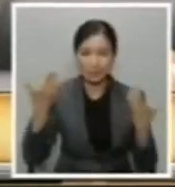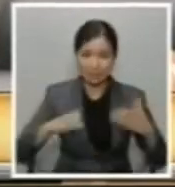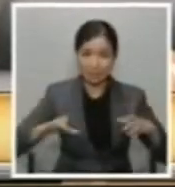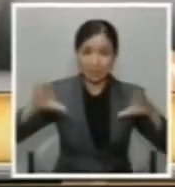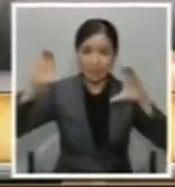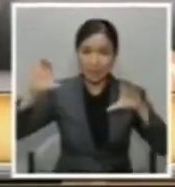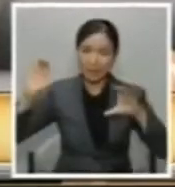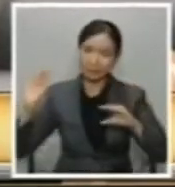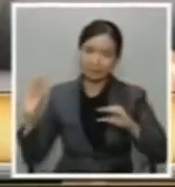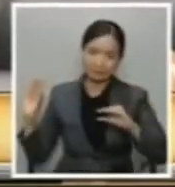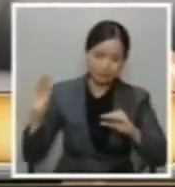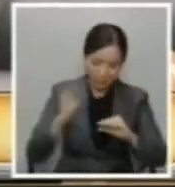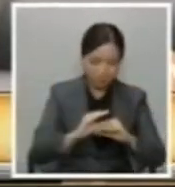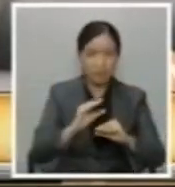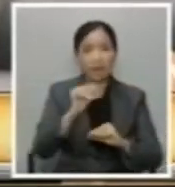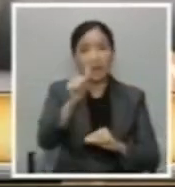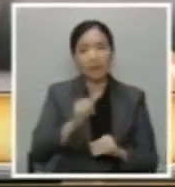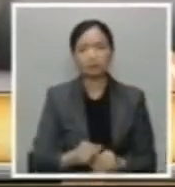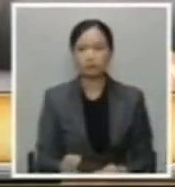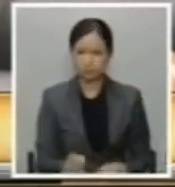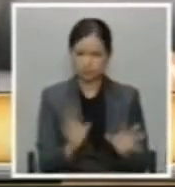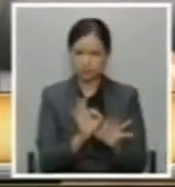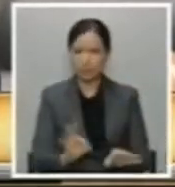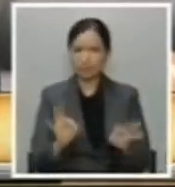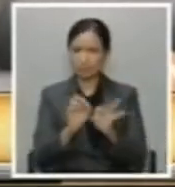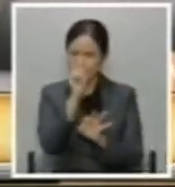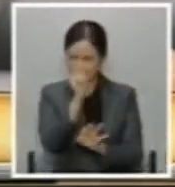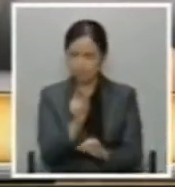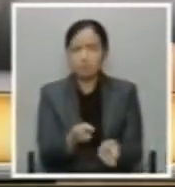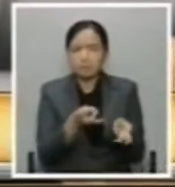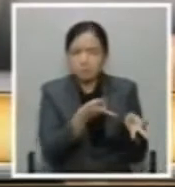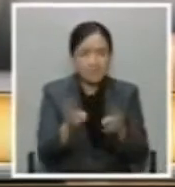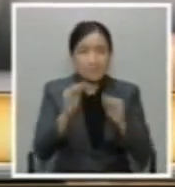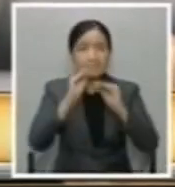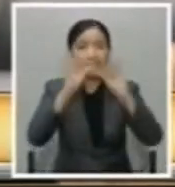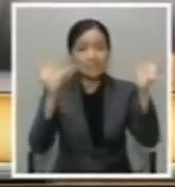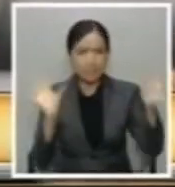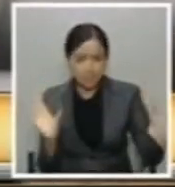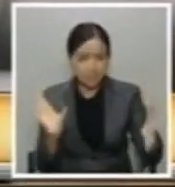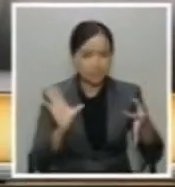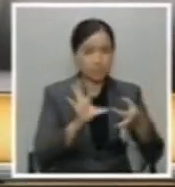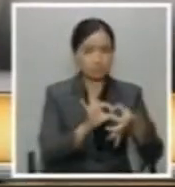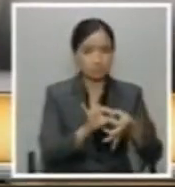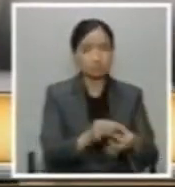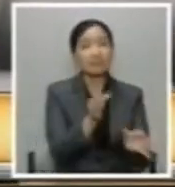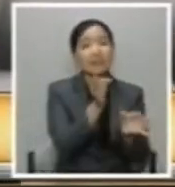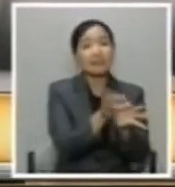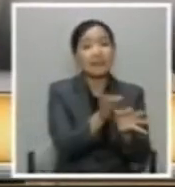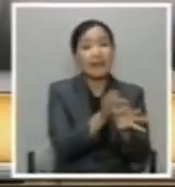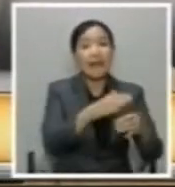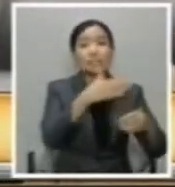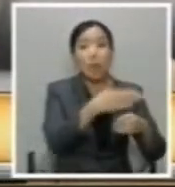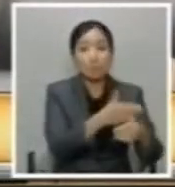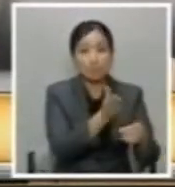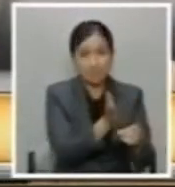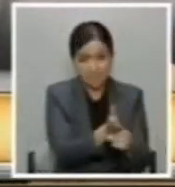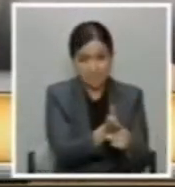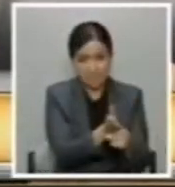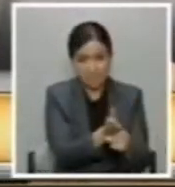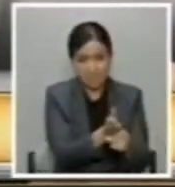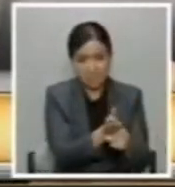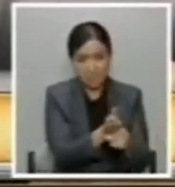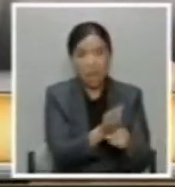นะครับเพียงแค่ถ้าเรามีมาตรการชัดเจนในการเชื่อมโยงกับธนาคารออมสินภายใต้กระทรว